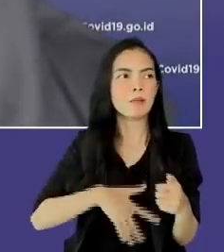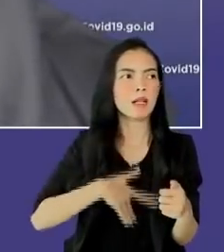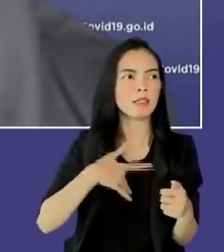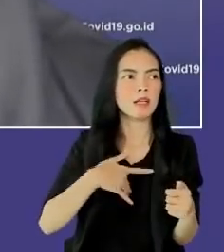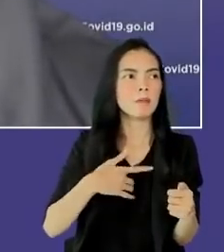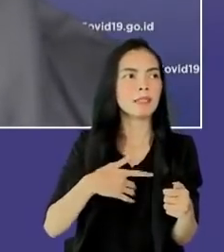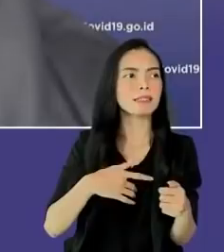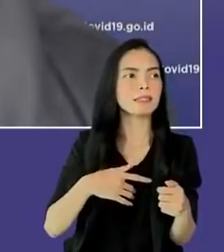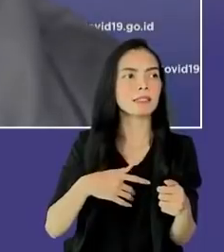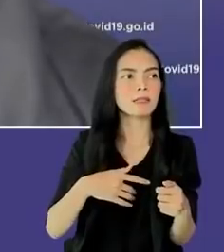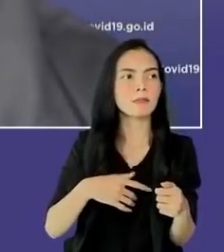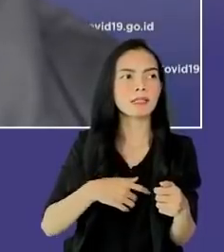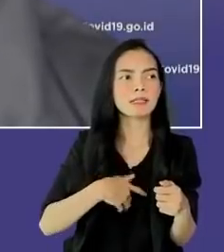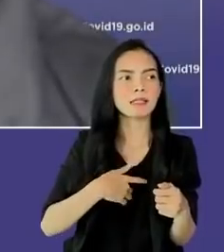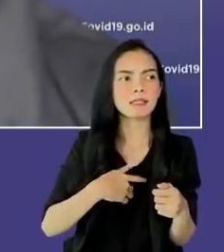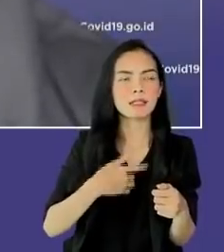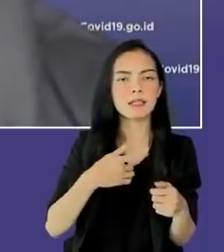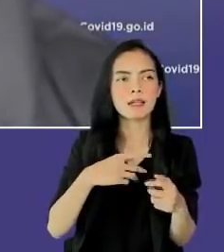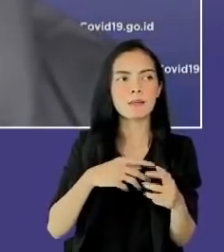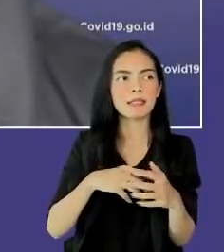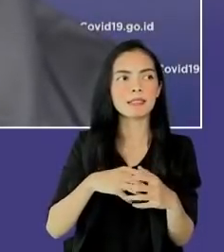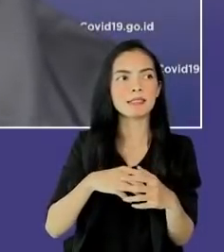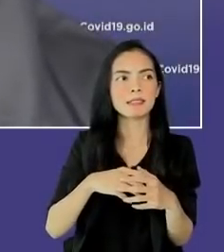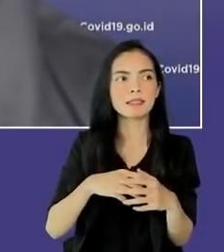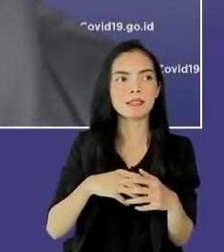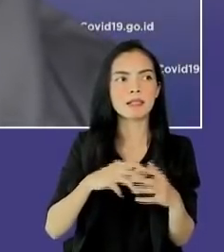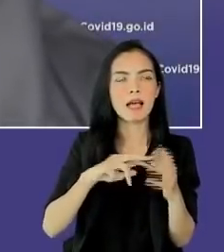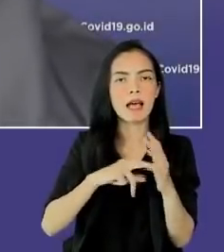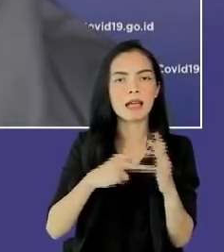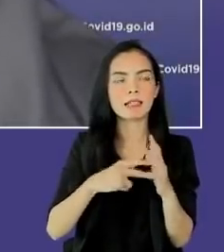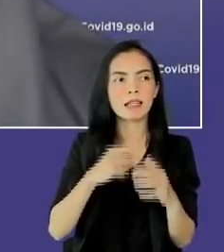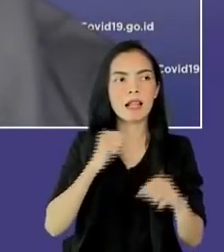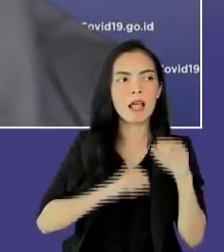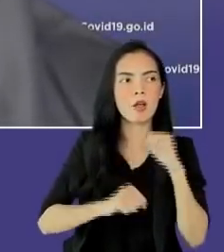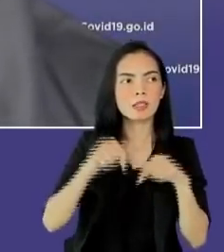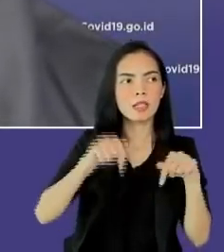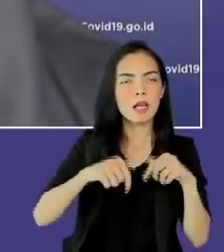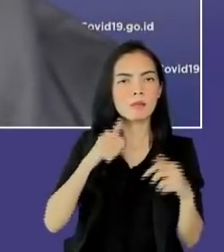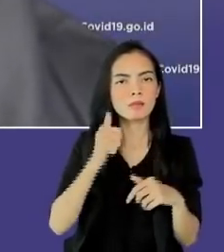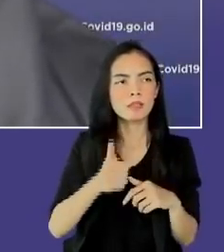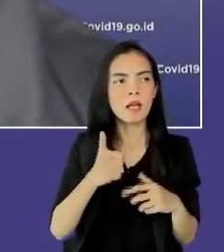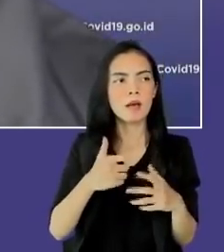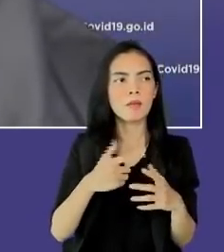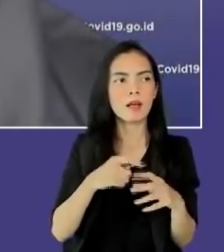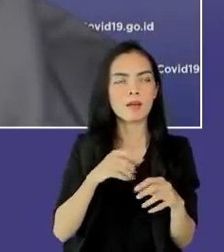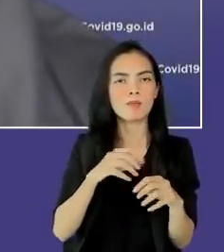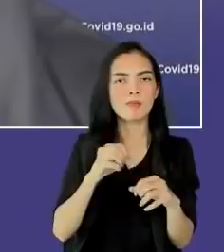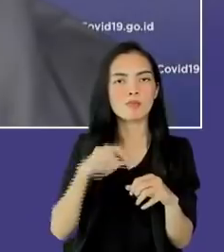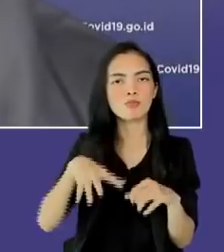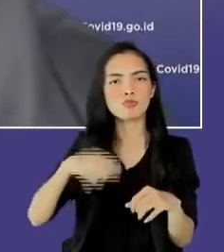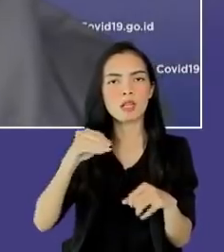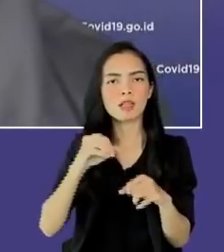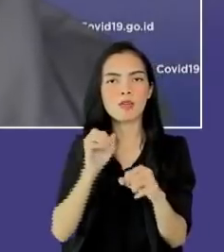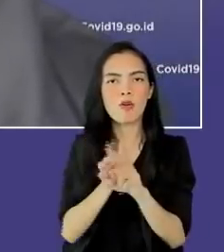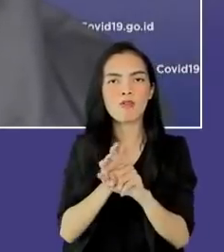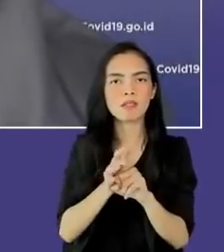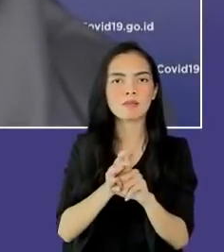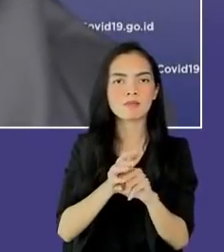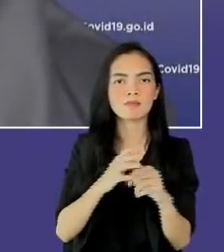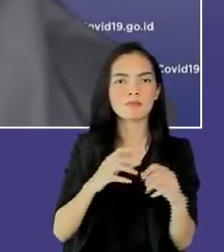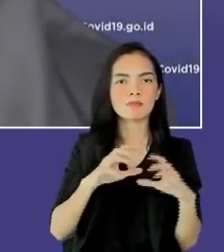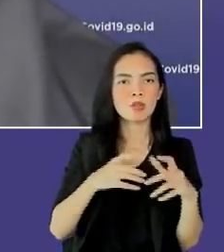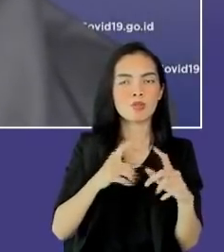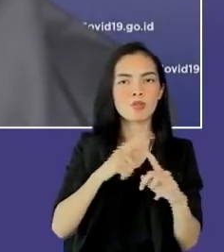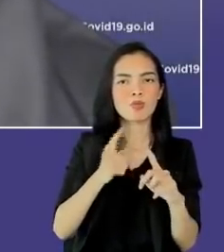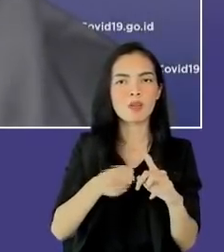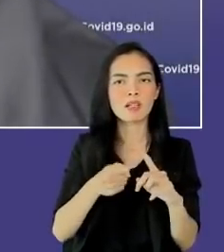gitu, lebih terjaga. Jadi salah satu hal juga yang kita lakukan sekarang adalah membangun comment center yang kemudian